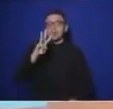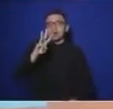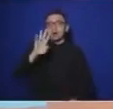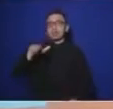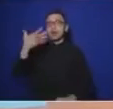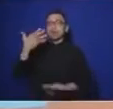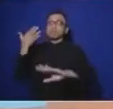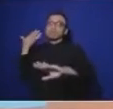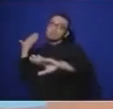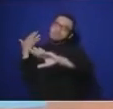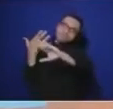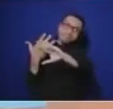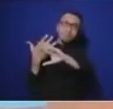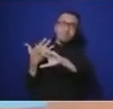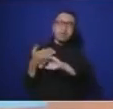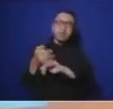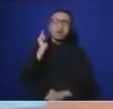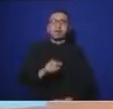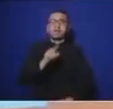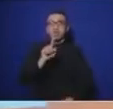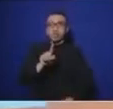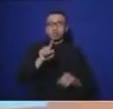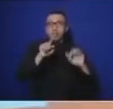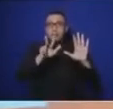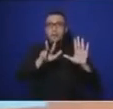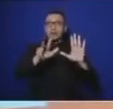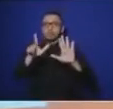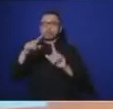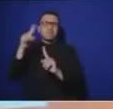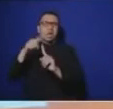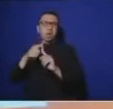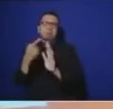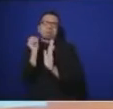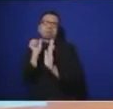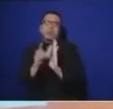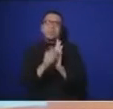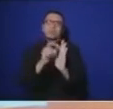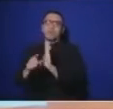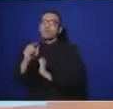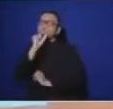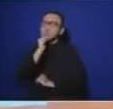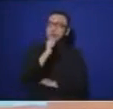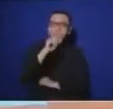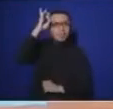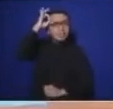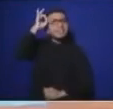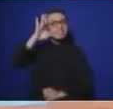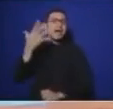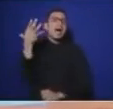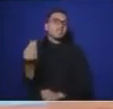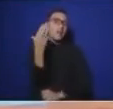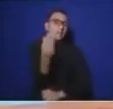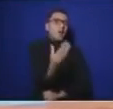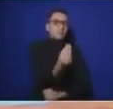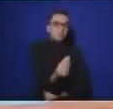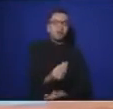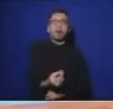gelontorkan 187 triliun dana desa ke desa-desa. Apa yang kita dapatkan dari dana